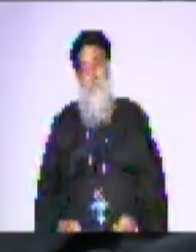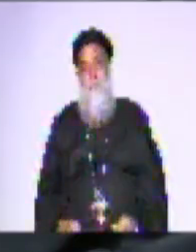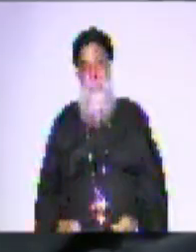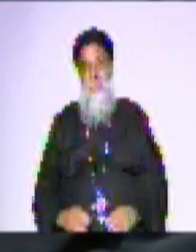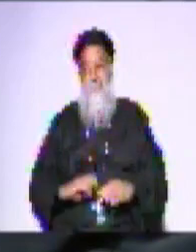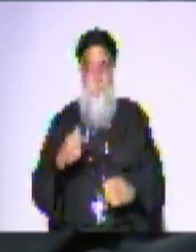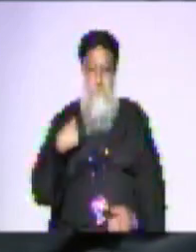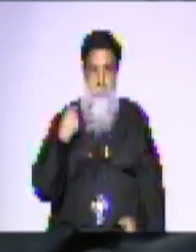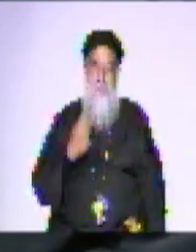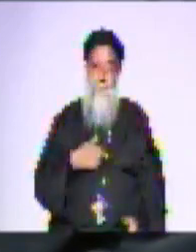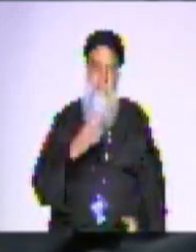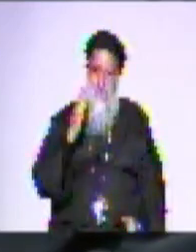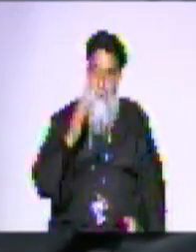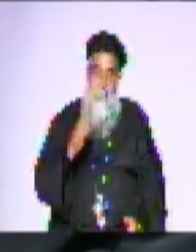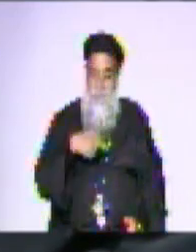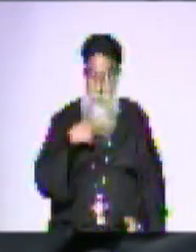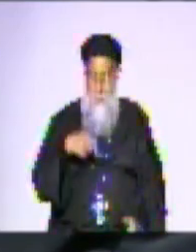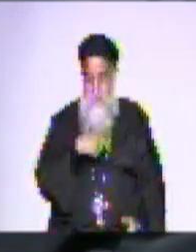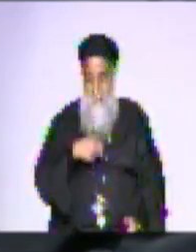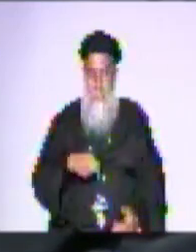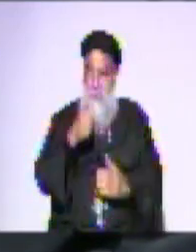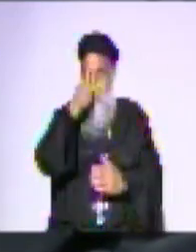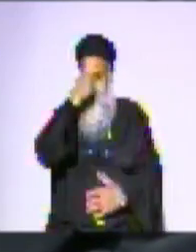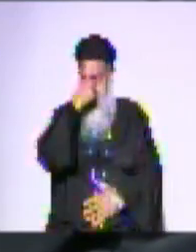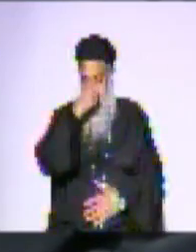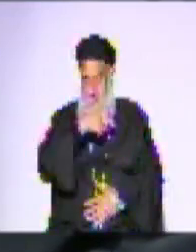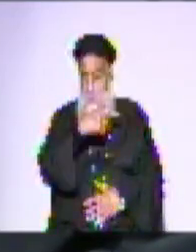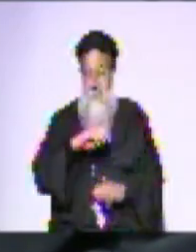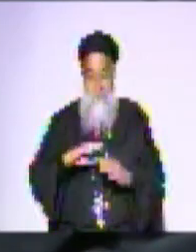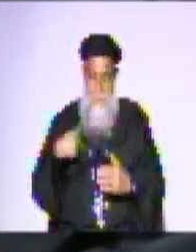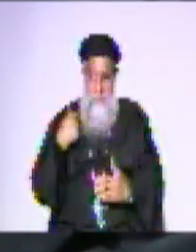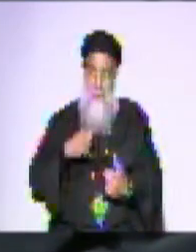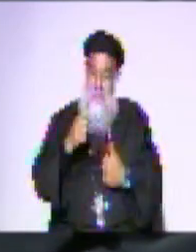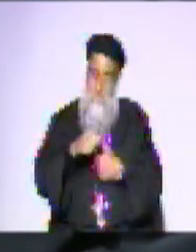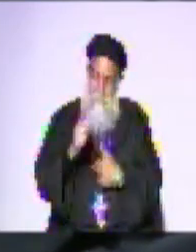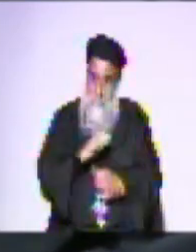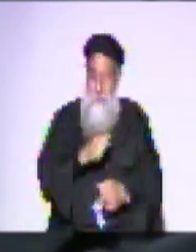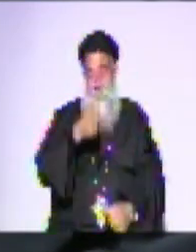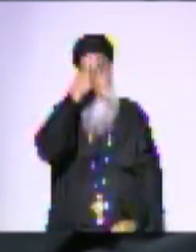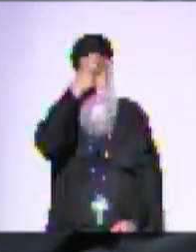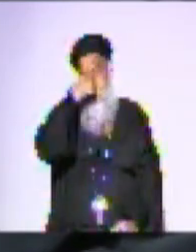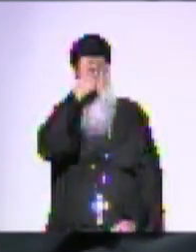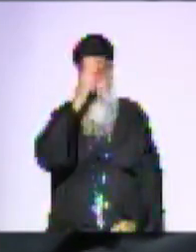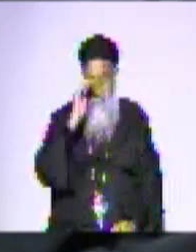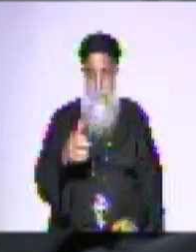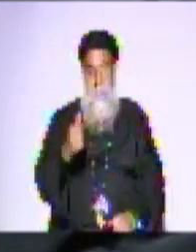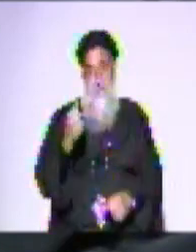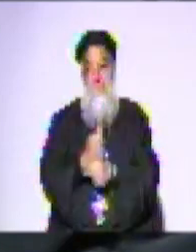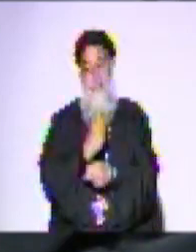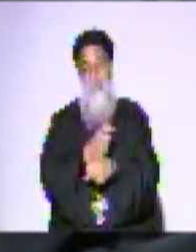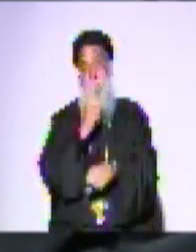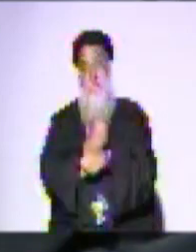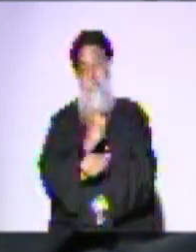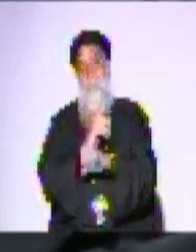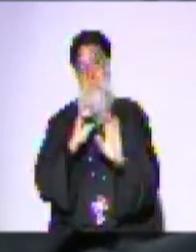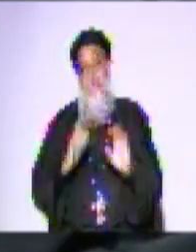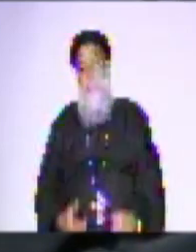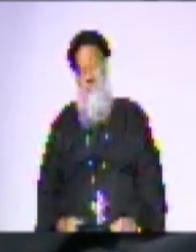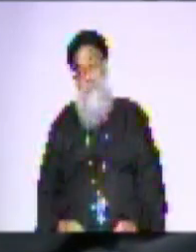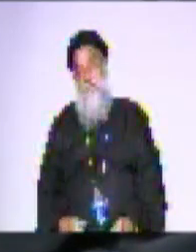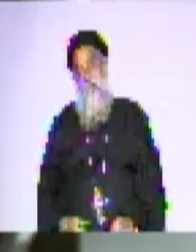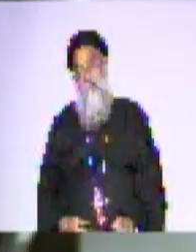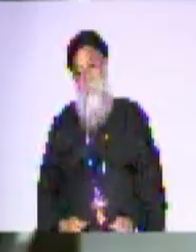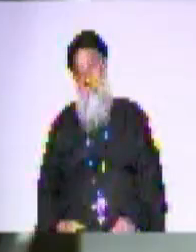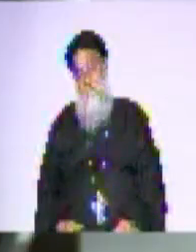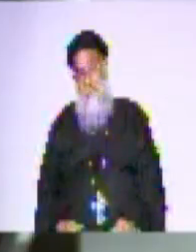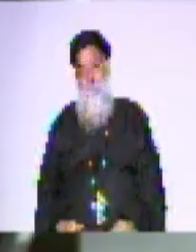المقدس بيقول يعني الكنيسة بتستخدم الزيت زي ما ذكر في الكتاب المقدس زي ما الآباء الرسل استخدموه.